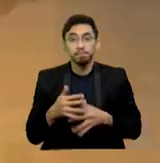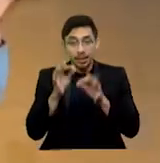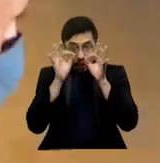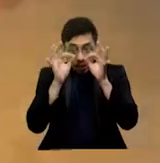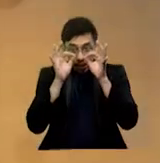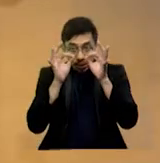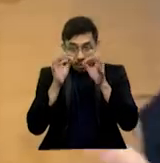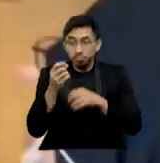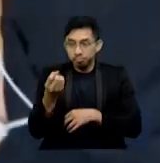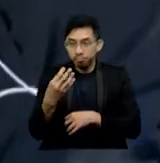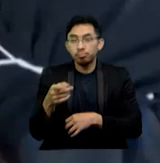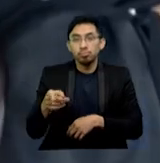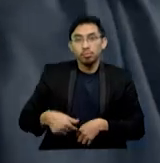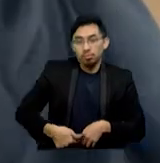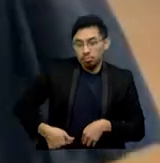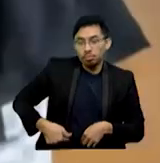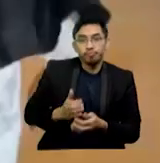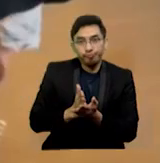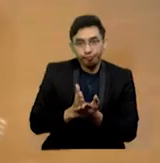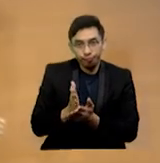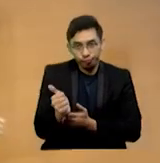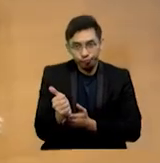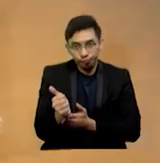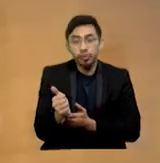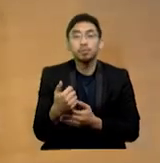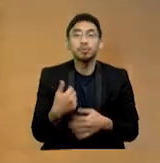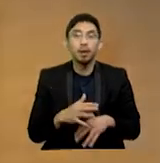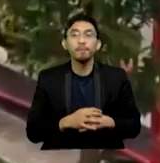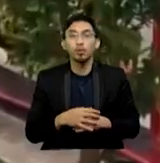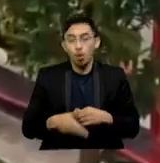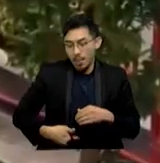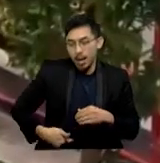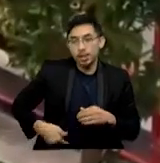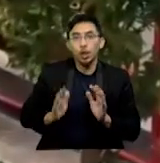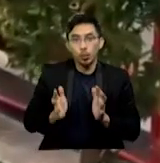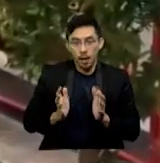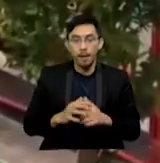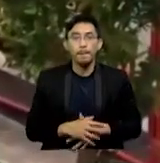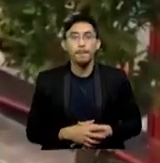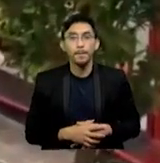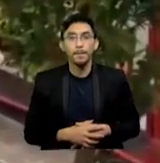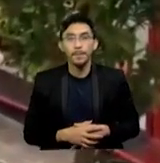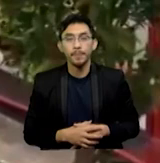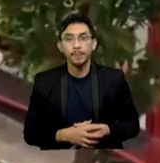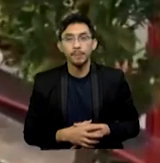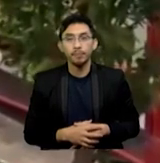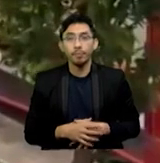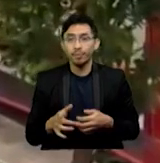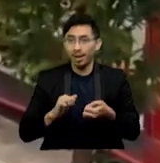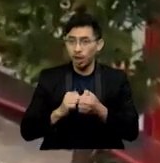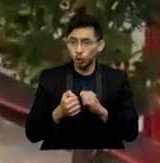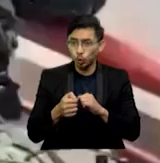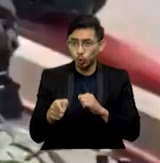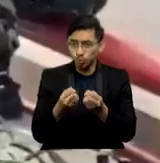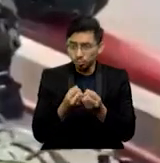ini korban masih menjalani masa pemulihan pasca operasi di rumah sakit. Sementara guna mengungkap kasus ini, polisi telah membentuk